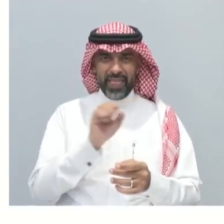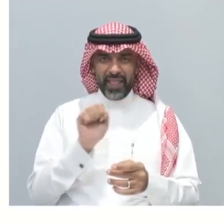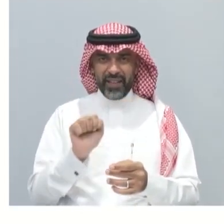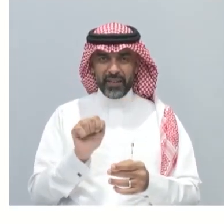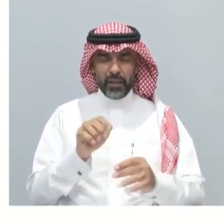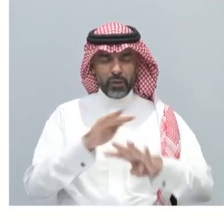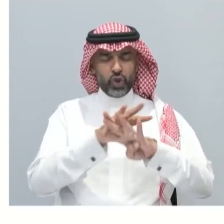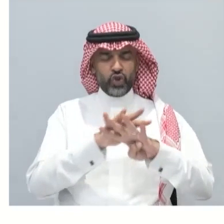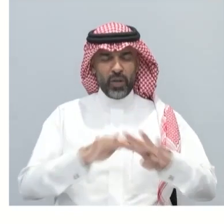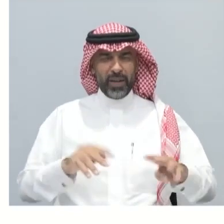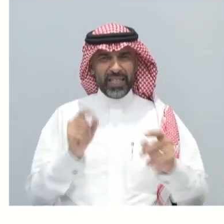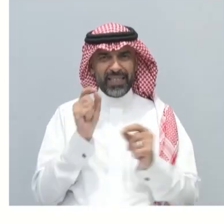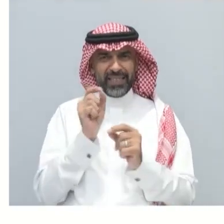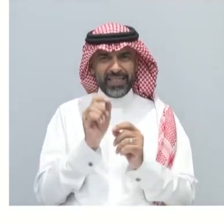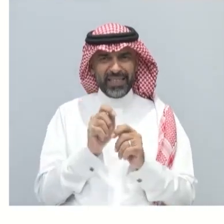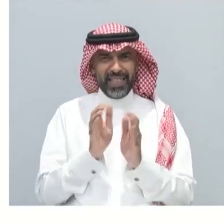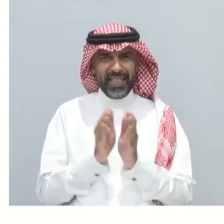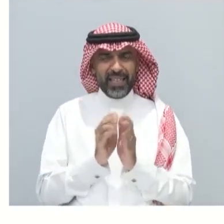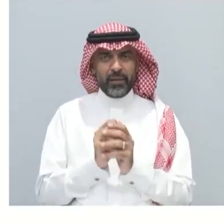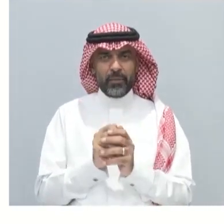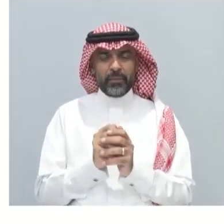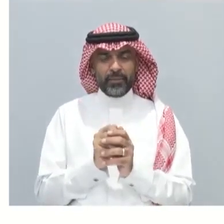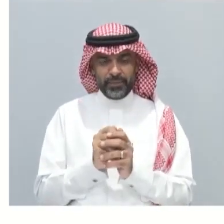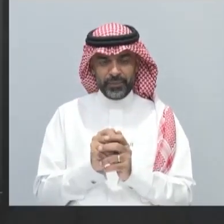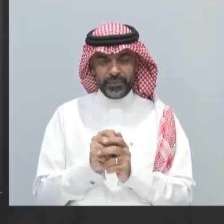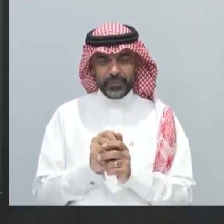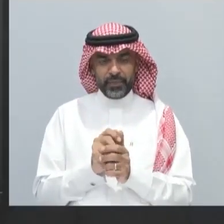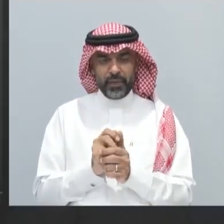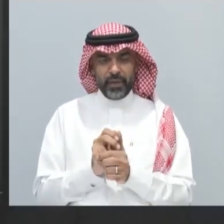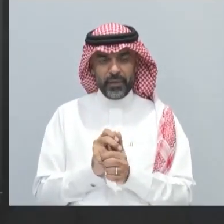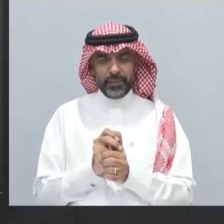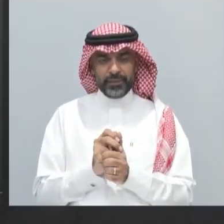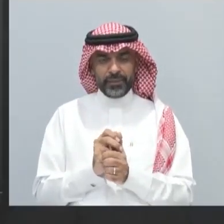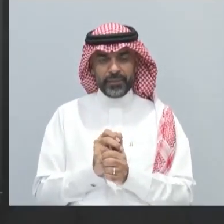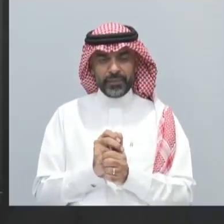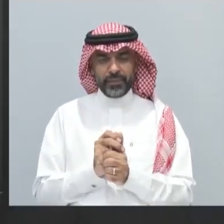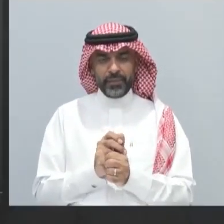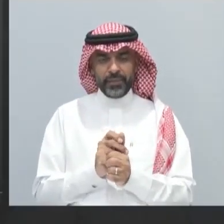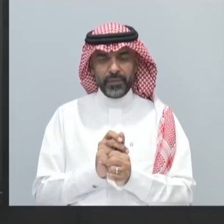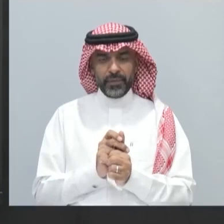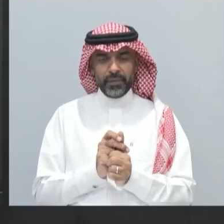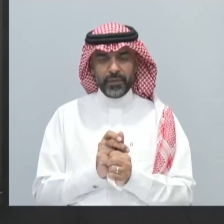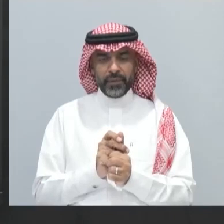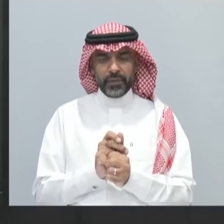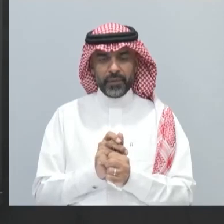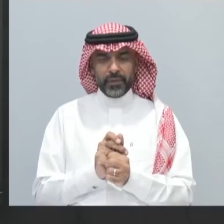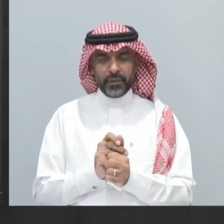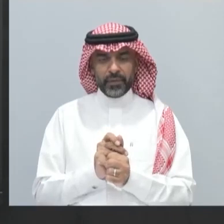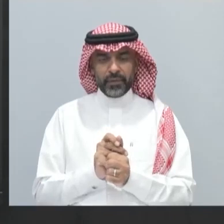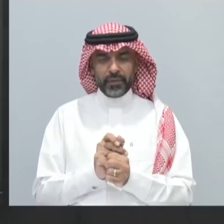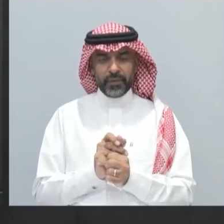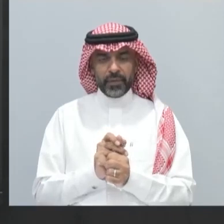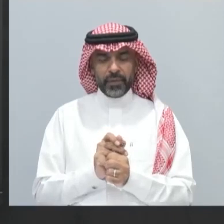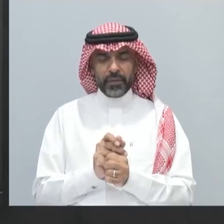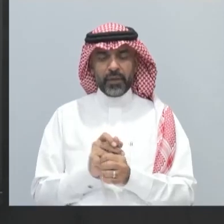شبكه صغيره يصنعها ثم يلتقط الحيوانات المنويه ويخزنها داخل